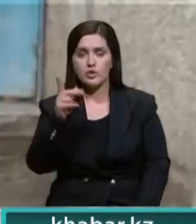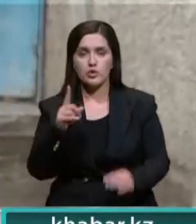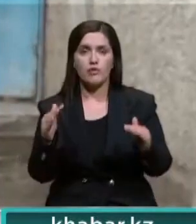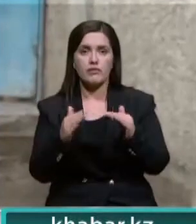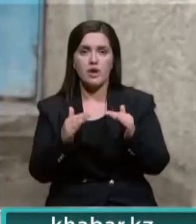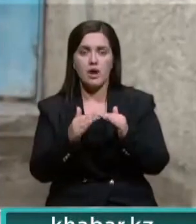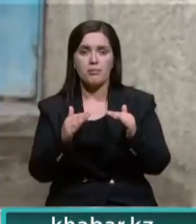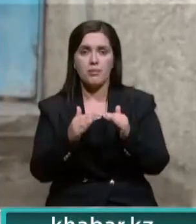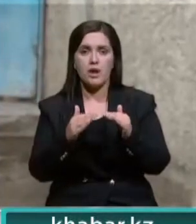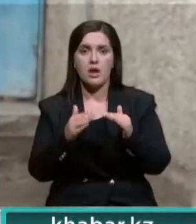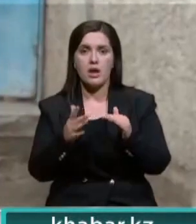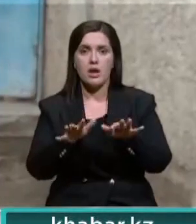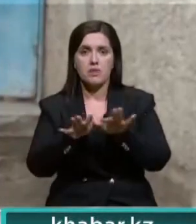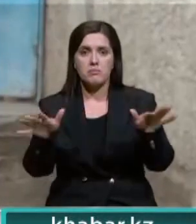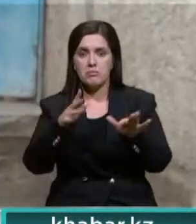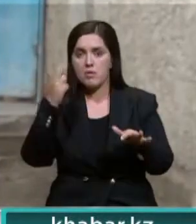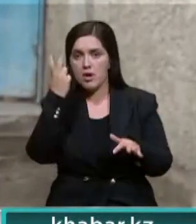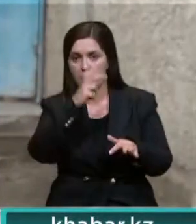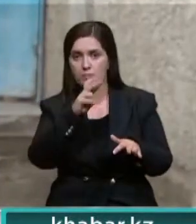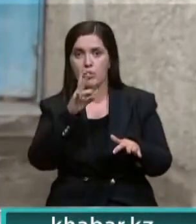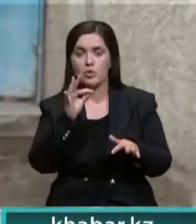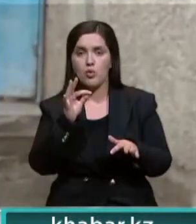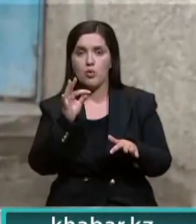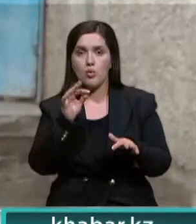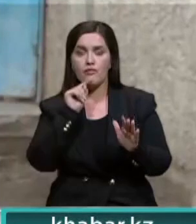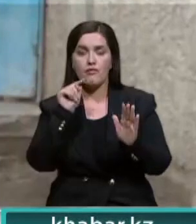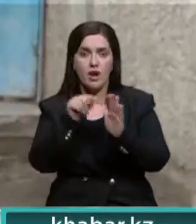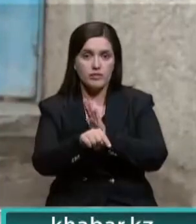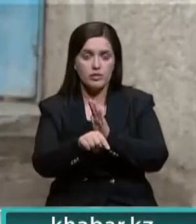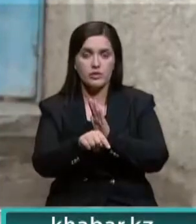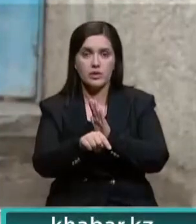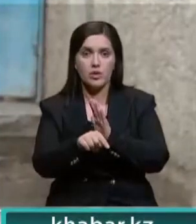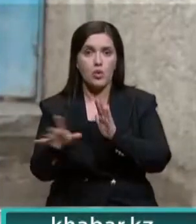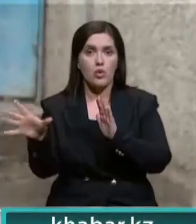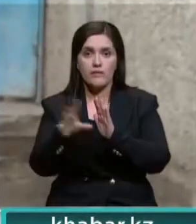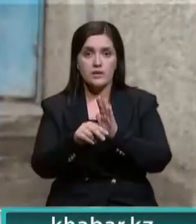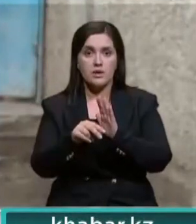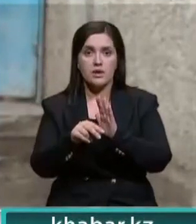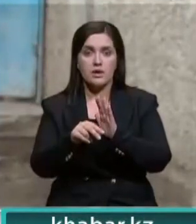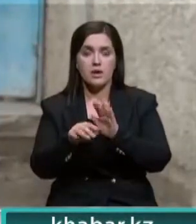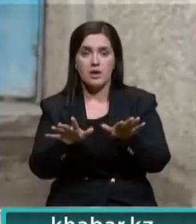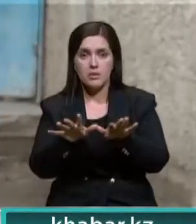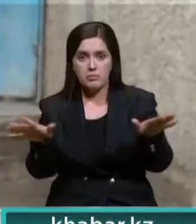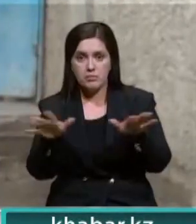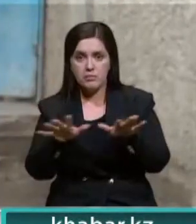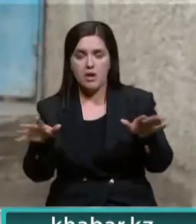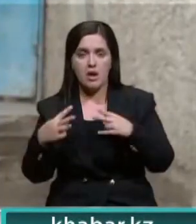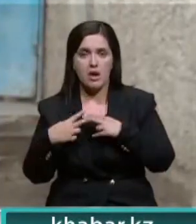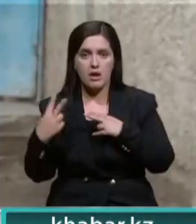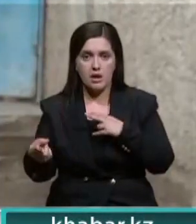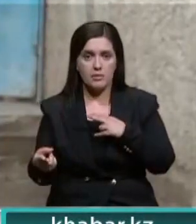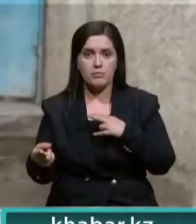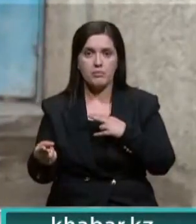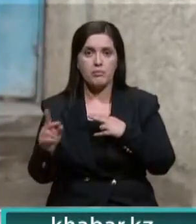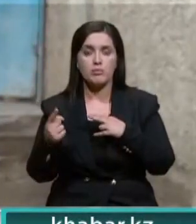с наружной стороны не видно кондиционеров, но зайдя вовнутрь, я увидел, что у всех такие же обычные сплит-системы. Почему